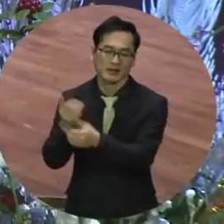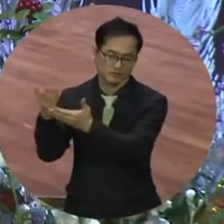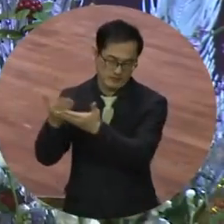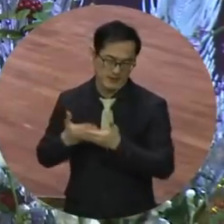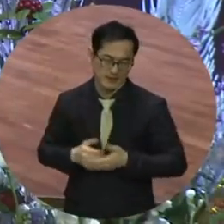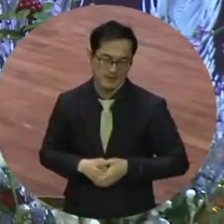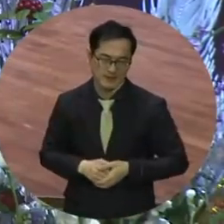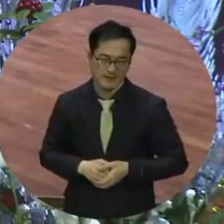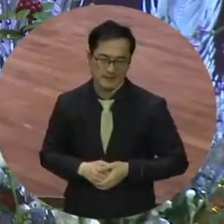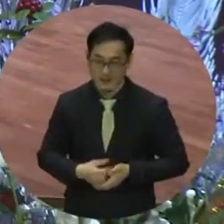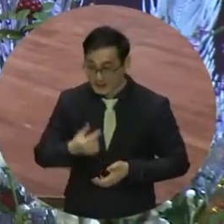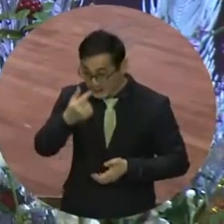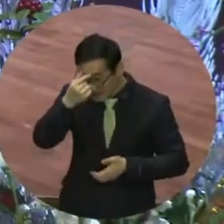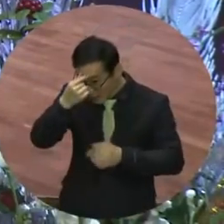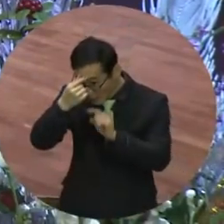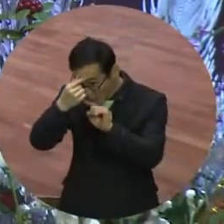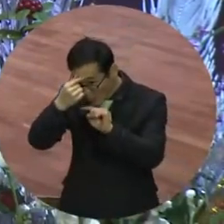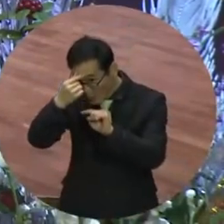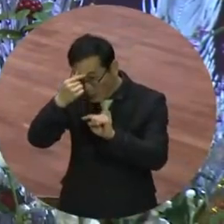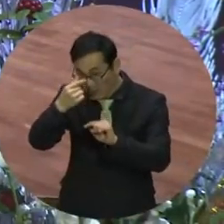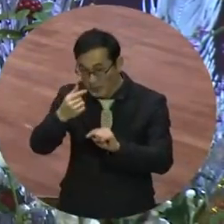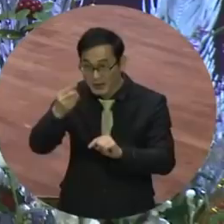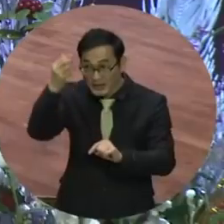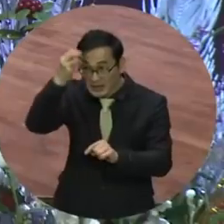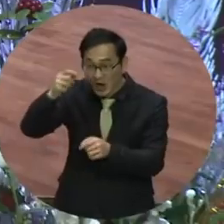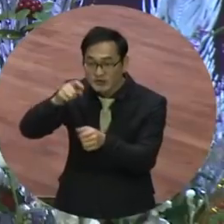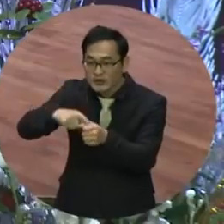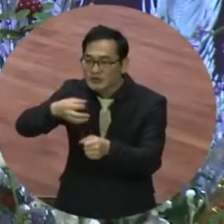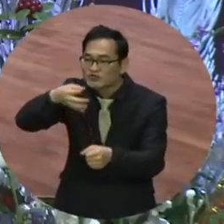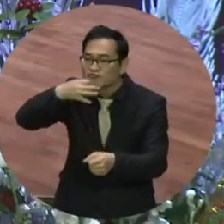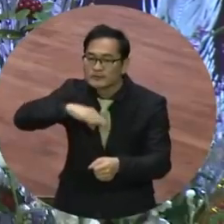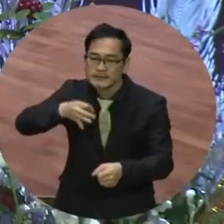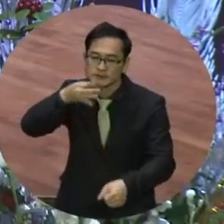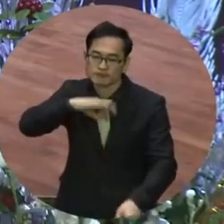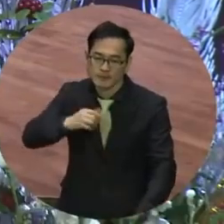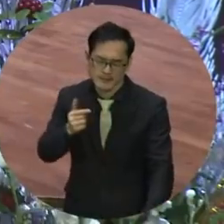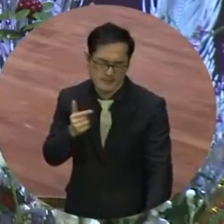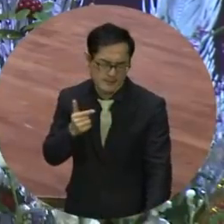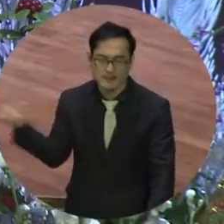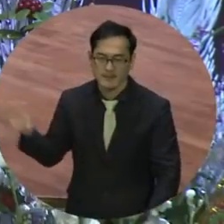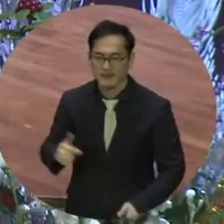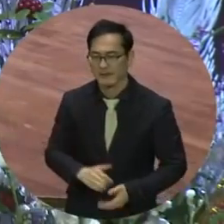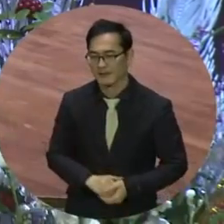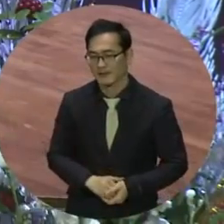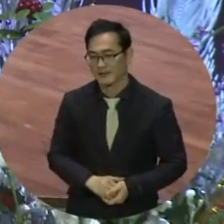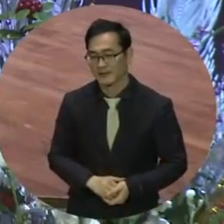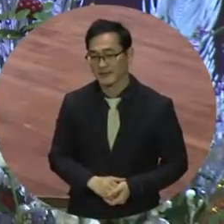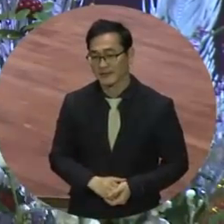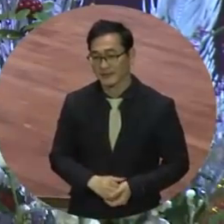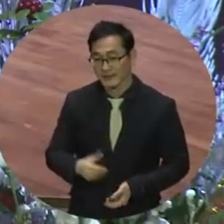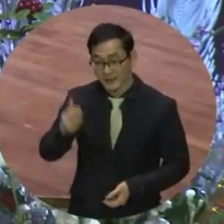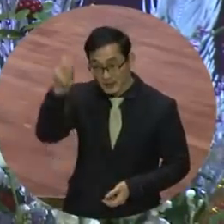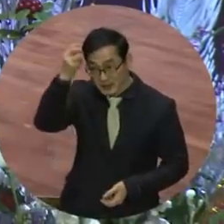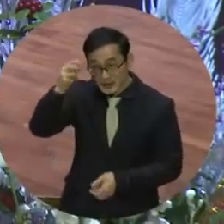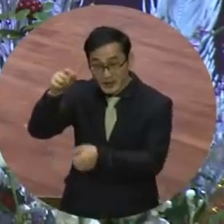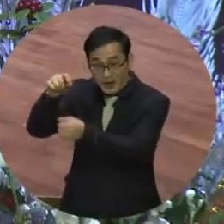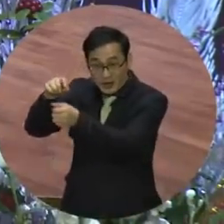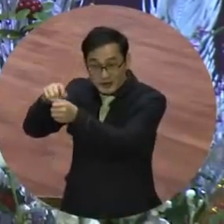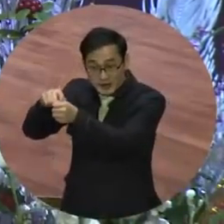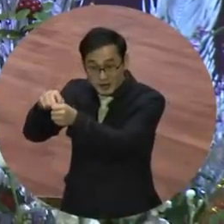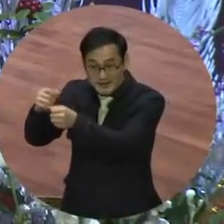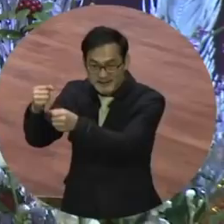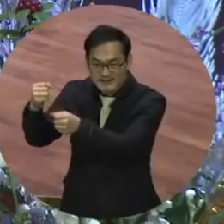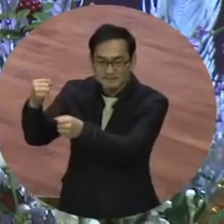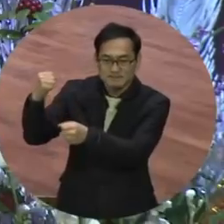유익은요, 아무리 강조해도 지나치지 않는다는 것이죠. 무엇보다도 영적인 이